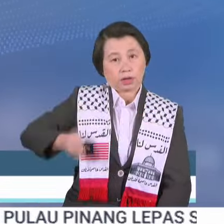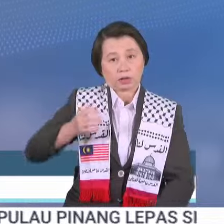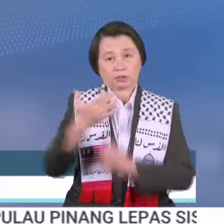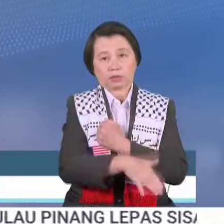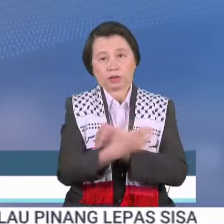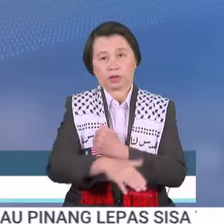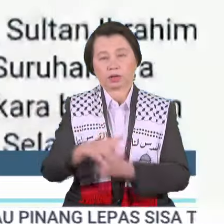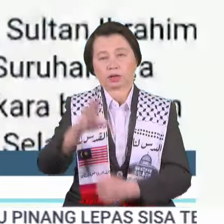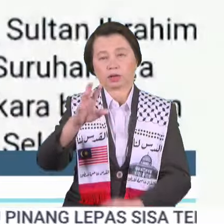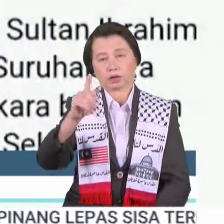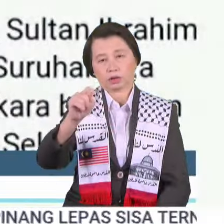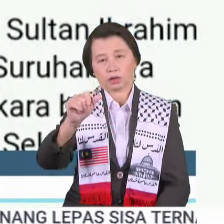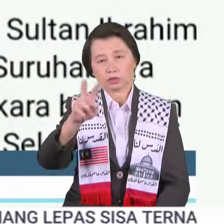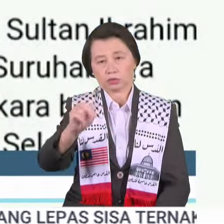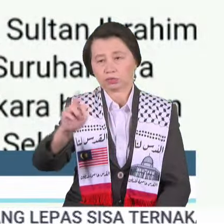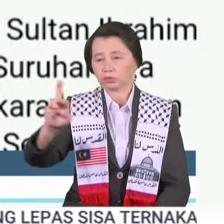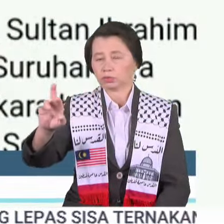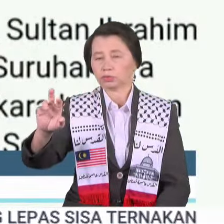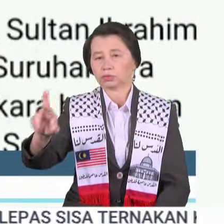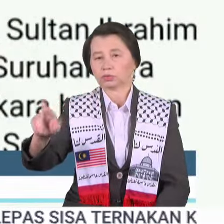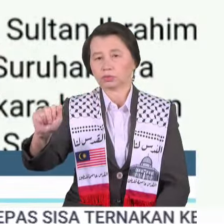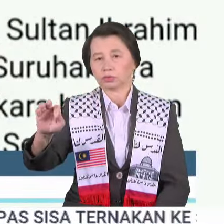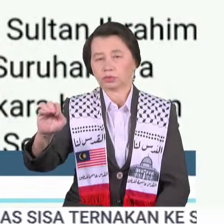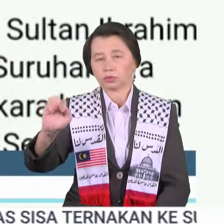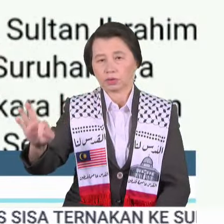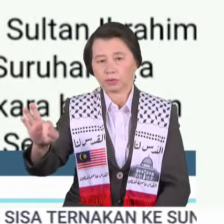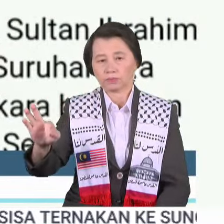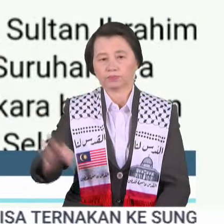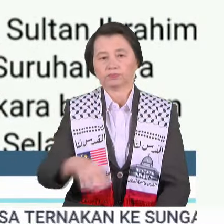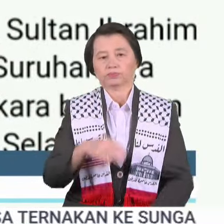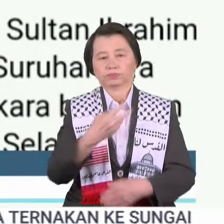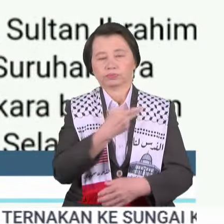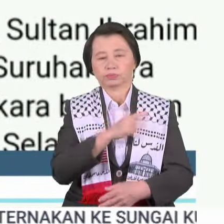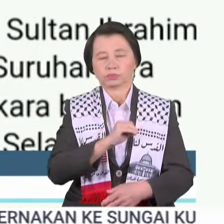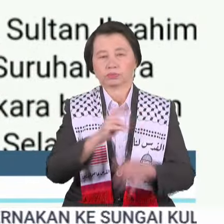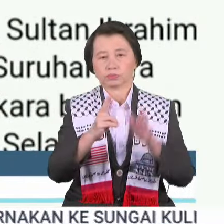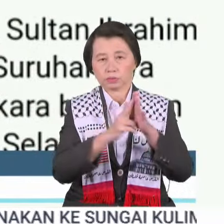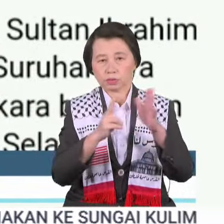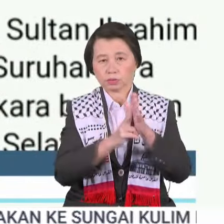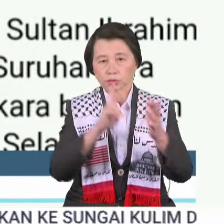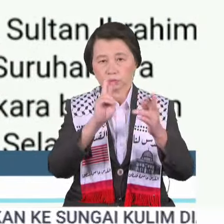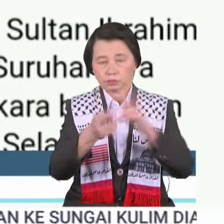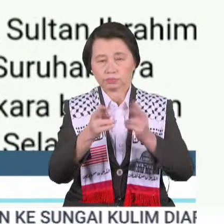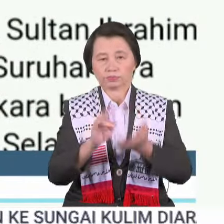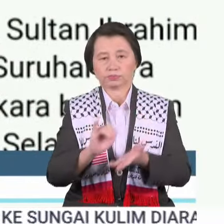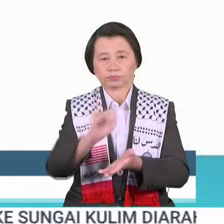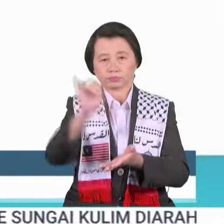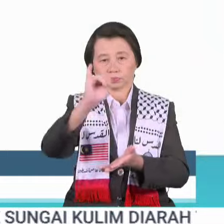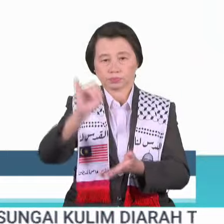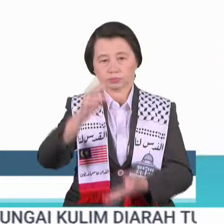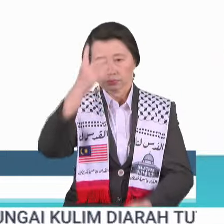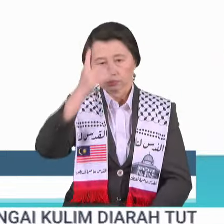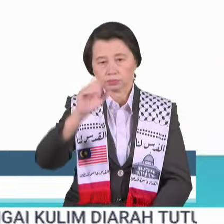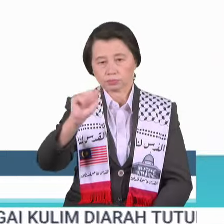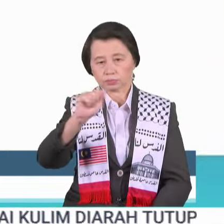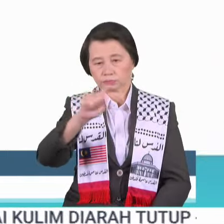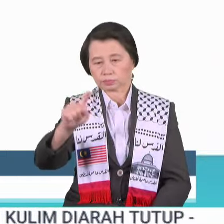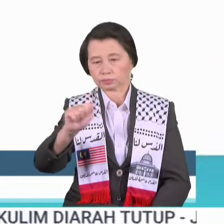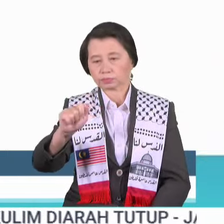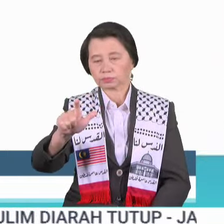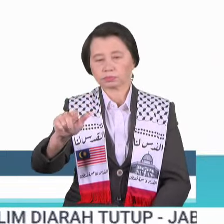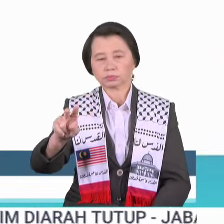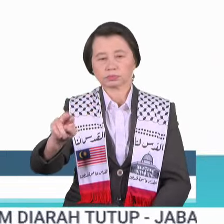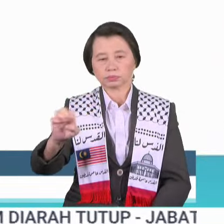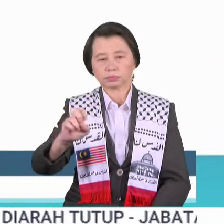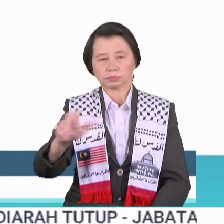shar turut hadir menteri di jabatan Perdana Menteri undang-undang dan Reformasi institusi Datuk Seri azalina ootthman